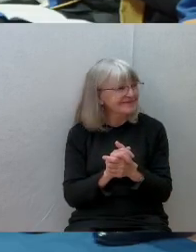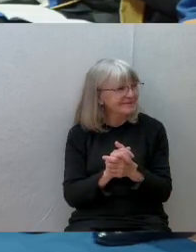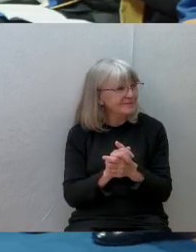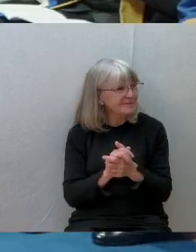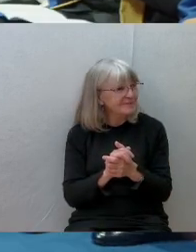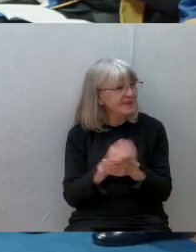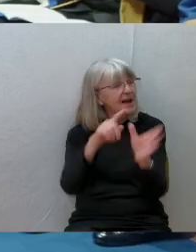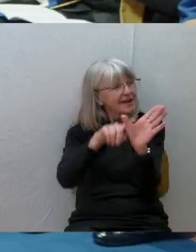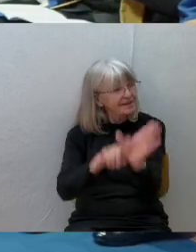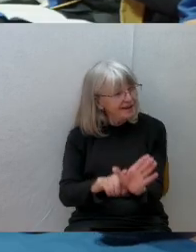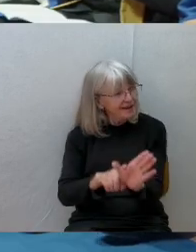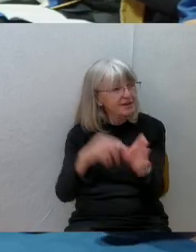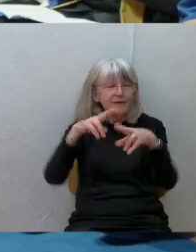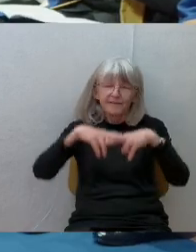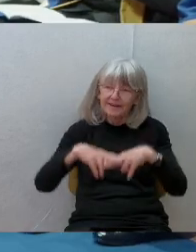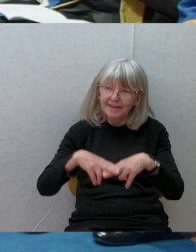Yantra Fernando.